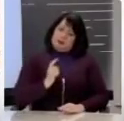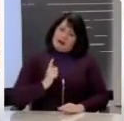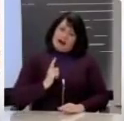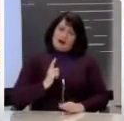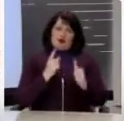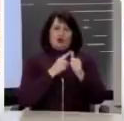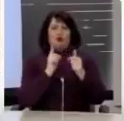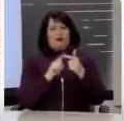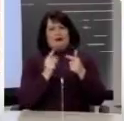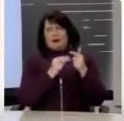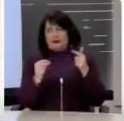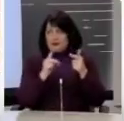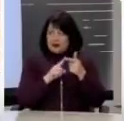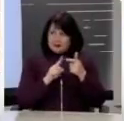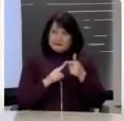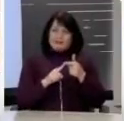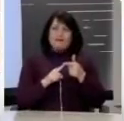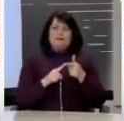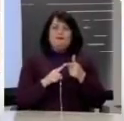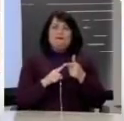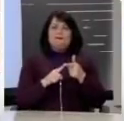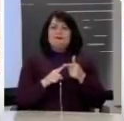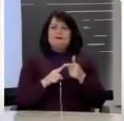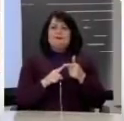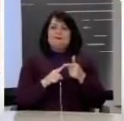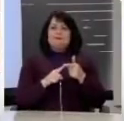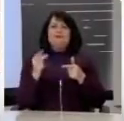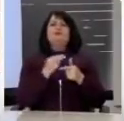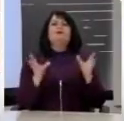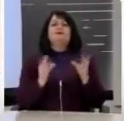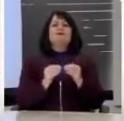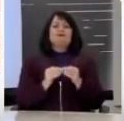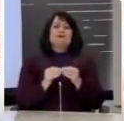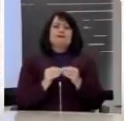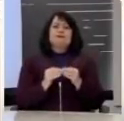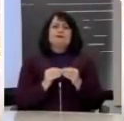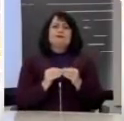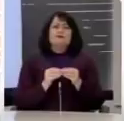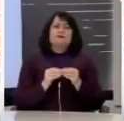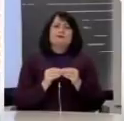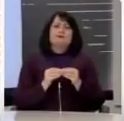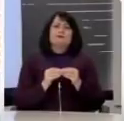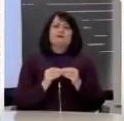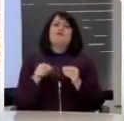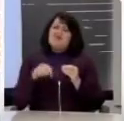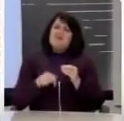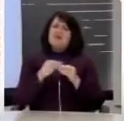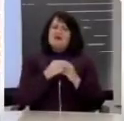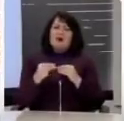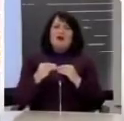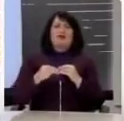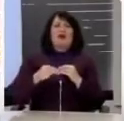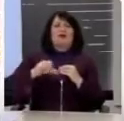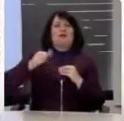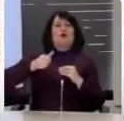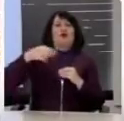Στο δεύτερο θέμα στο οποίο υπήρχε αναφορά. Όσον αφορά, γιατί και αυτό αποτέλεσε πρωτοσέλιδο